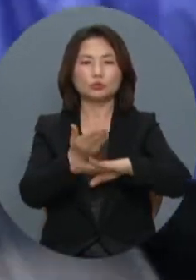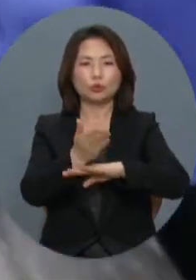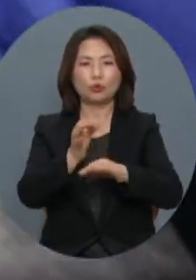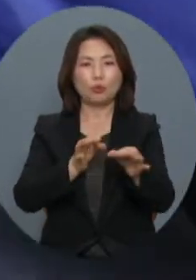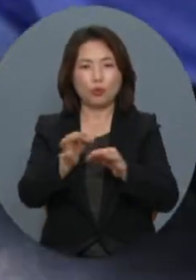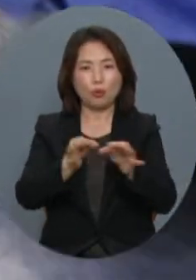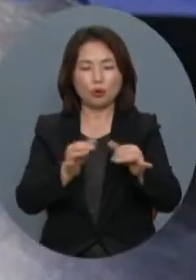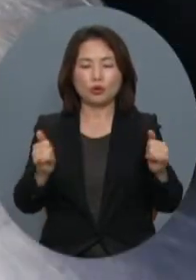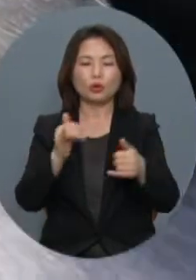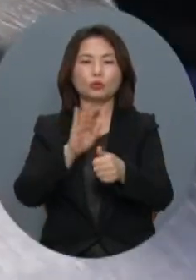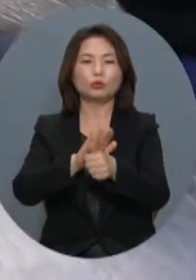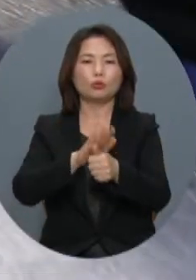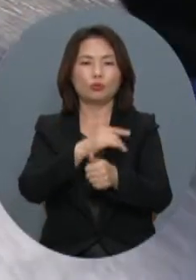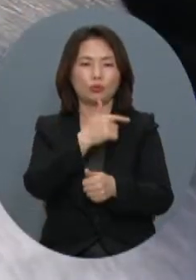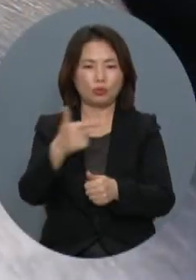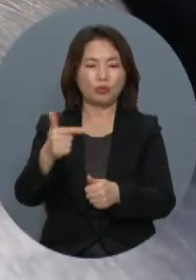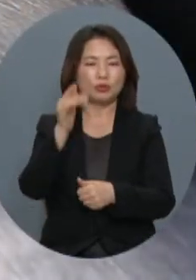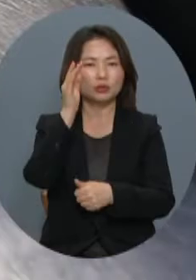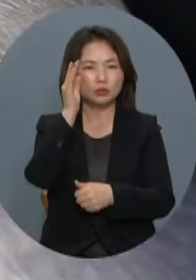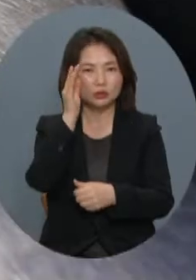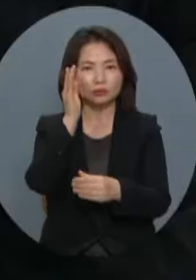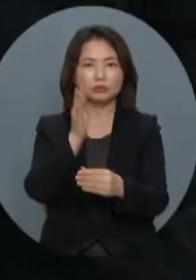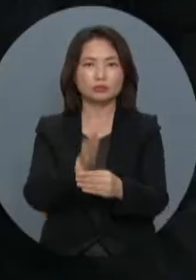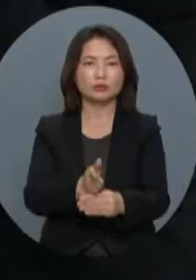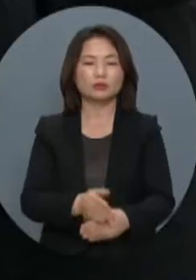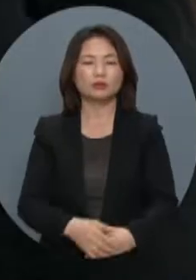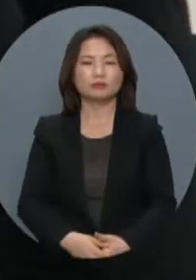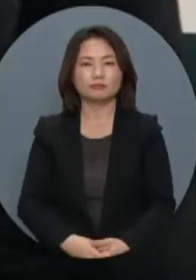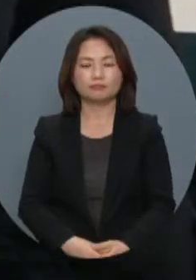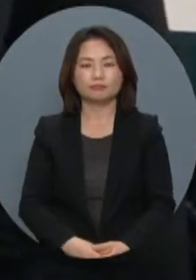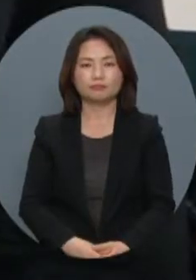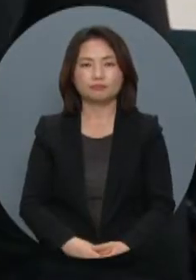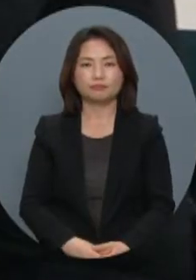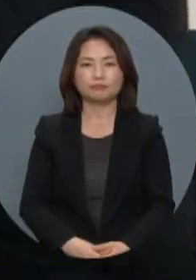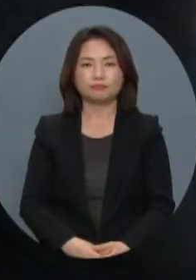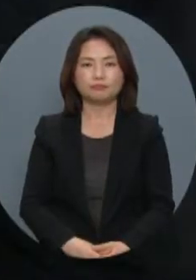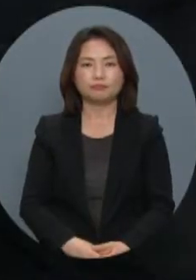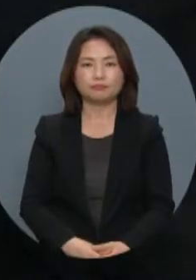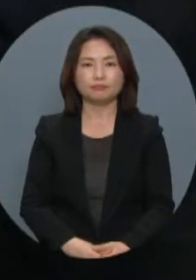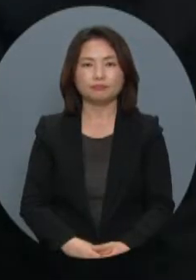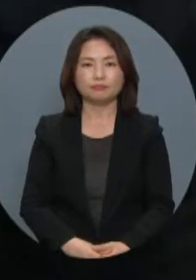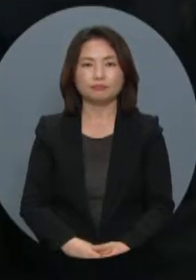유통에 큰 도움이 될 것으로 기대됩니다. MBC 뉴스 김건엽입니다.